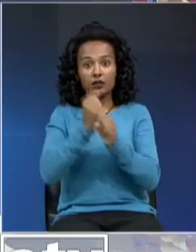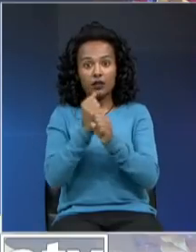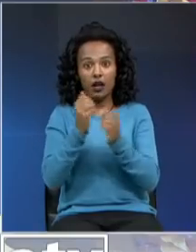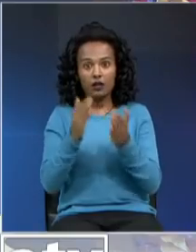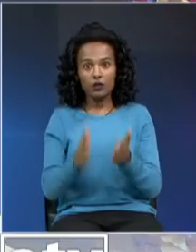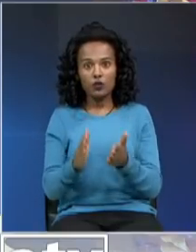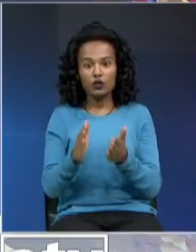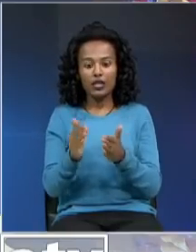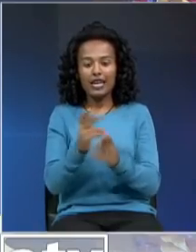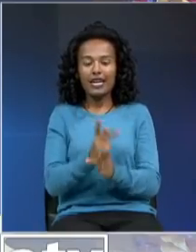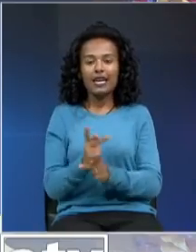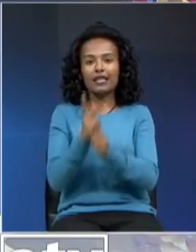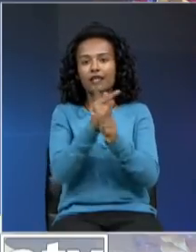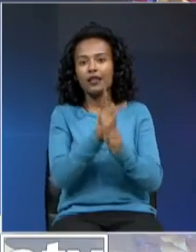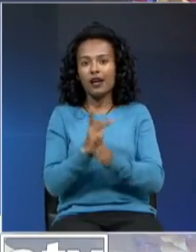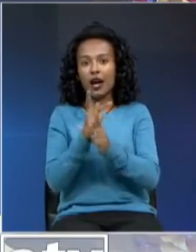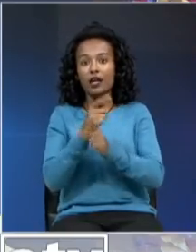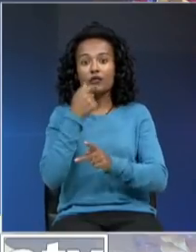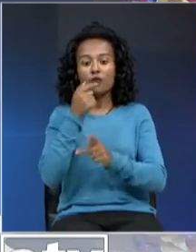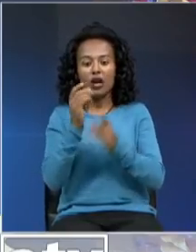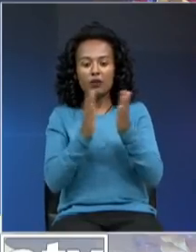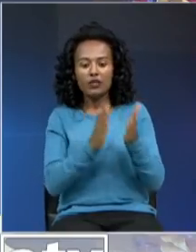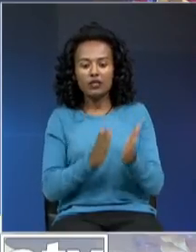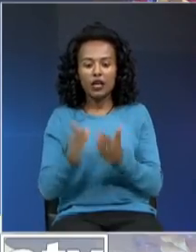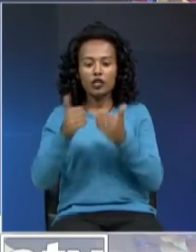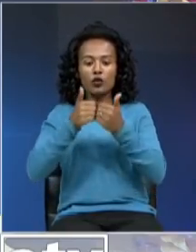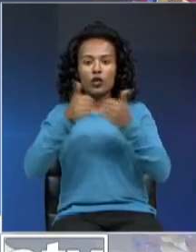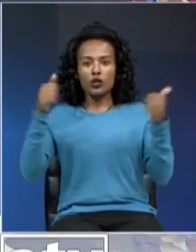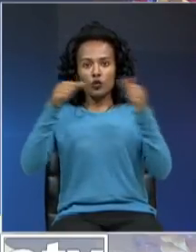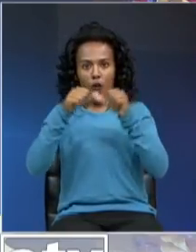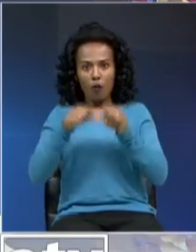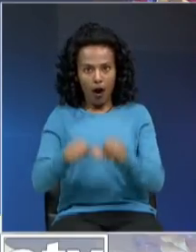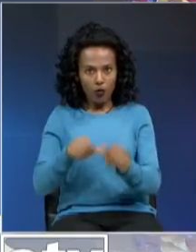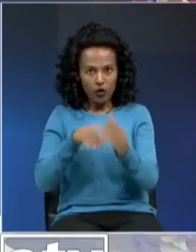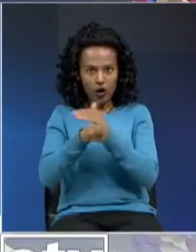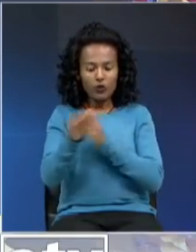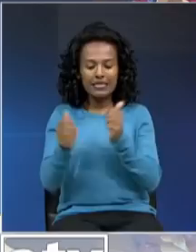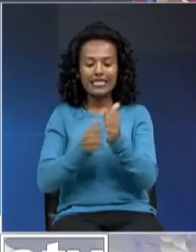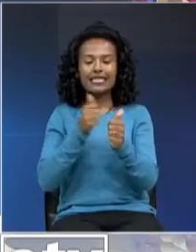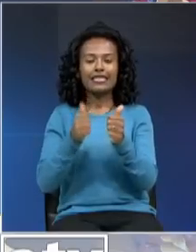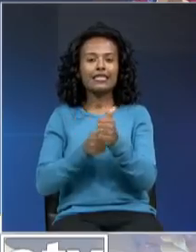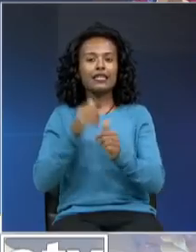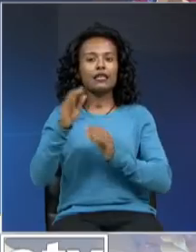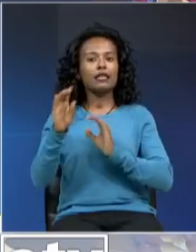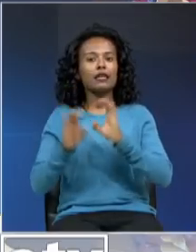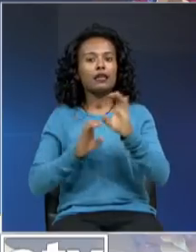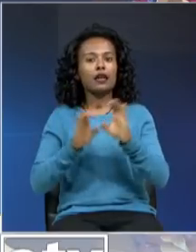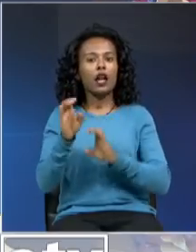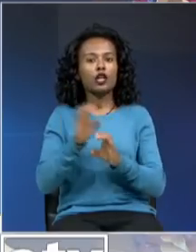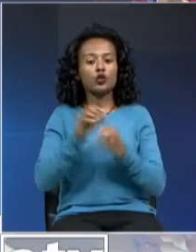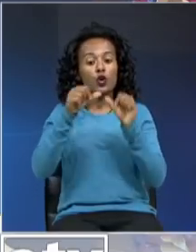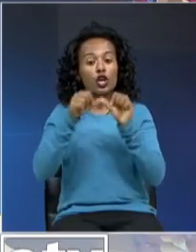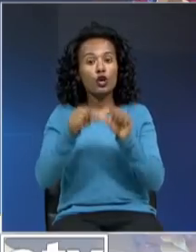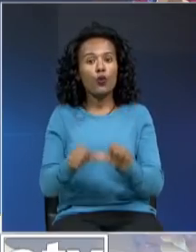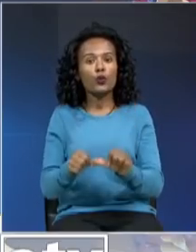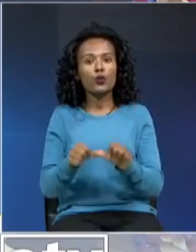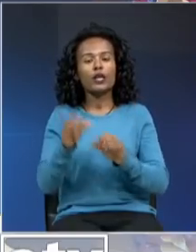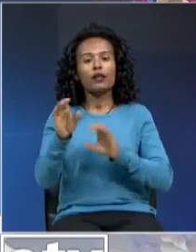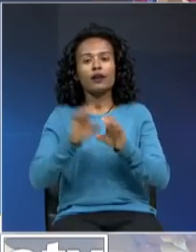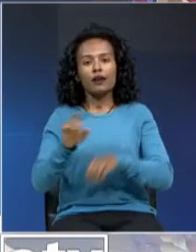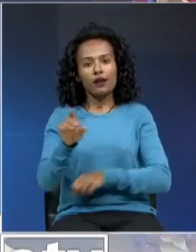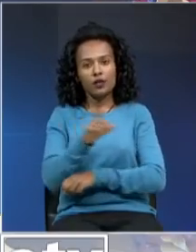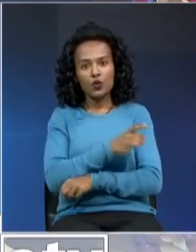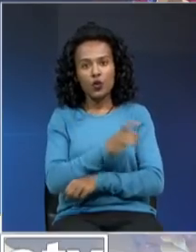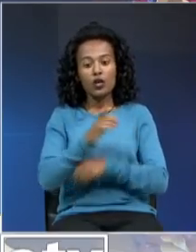ሰራተኞች ለጥንቃቄ ሲባል በተዘጋጀው ለይቶ ማቆያ ውስጥ ክትትል እየተደረገላቸው እንዲቆዩ የተደረገ